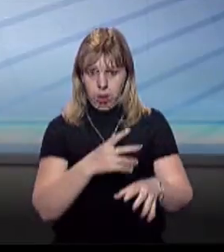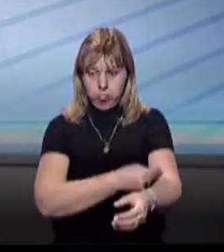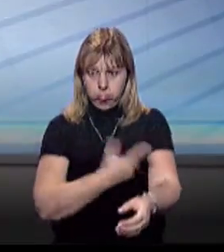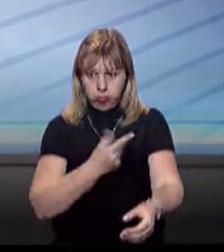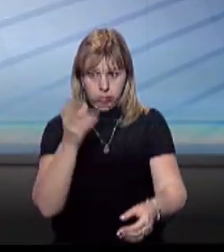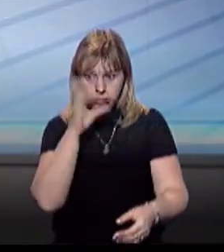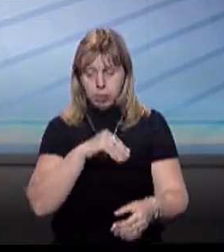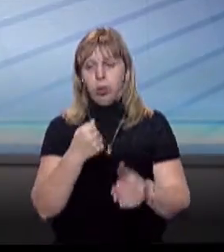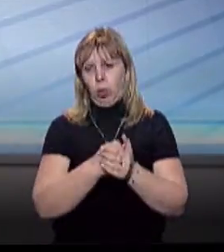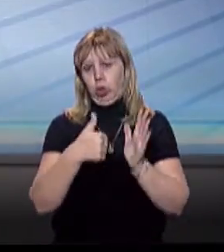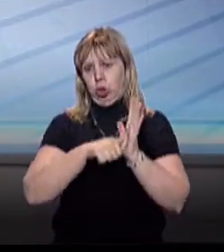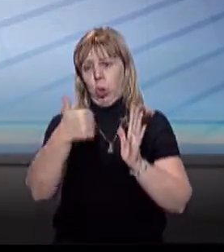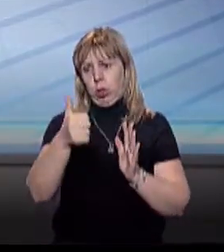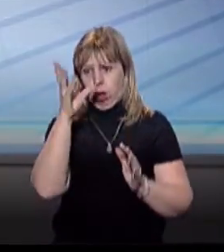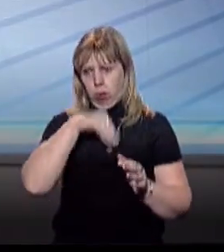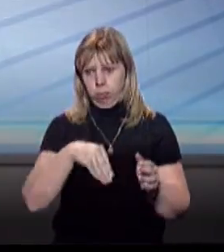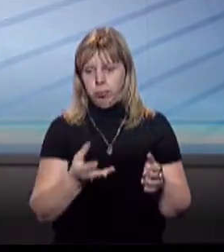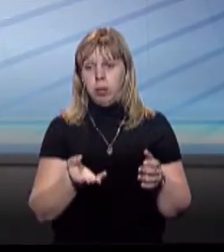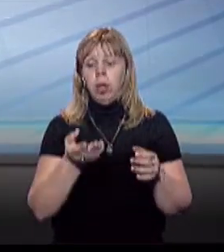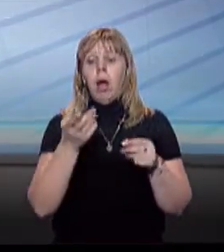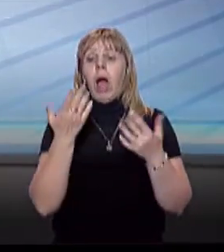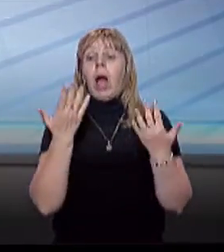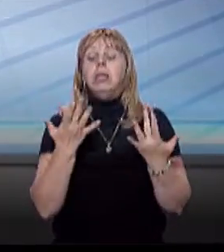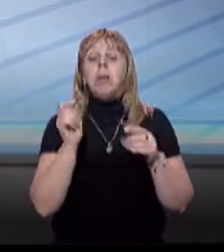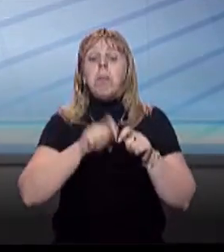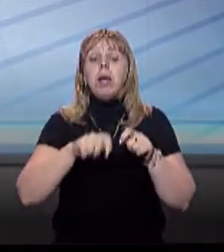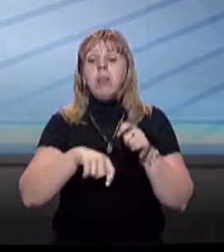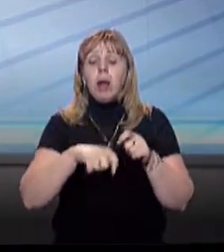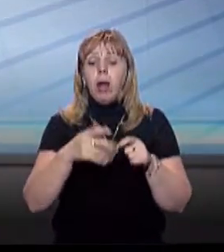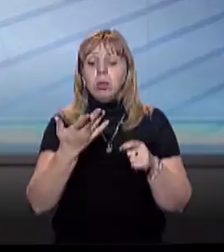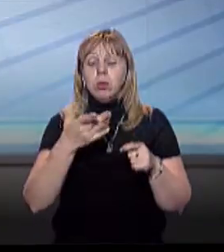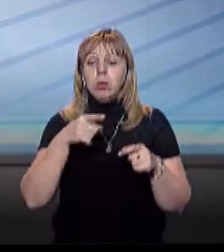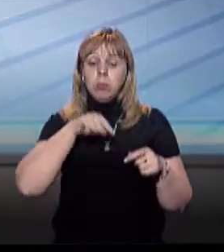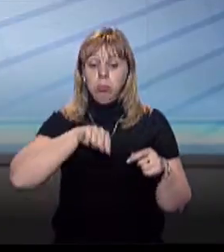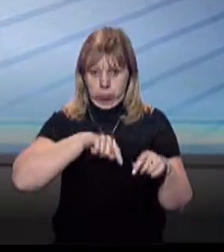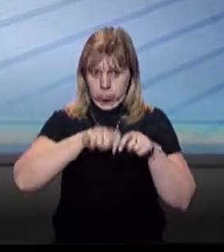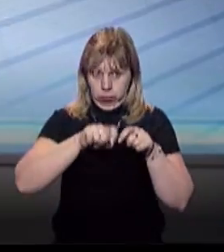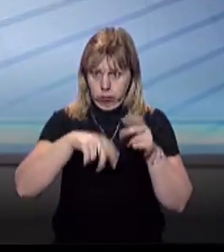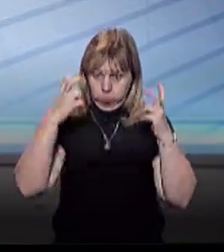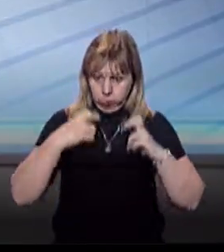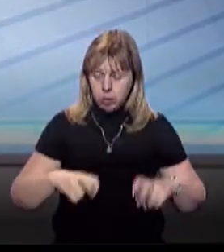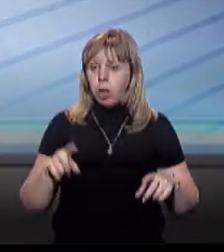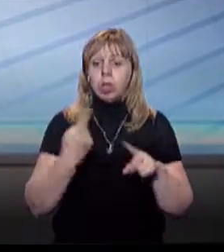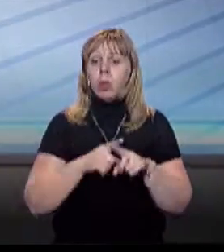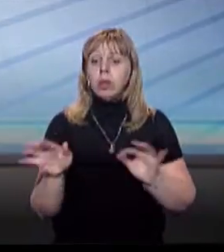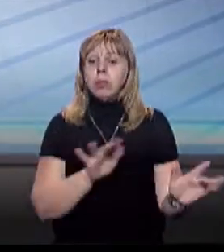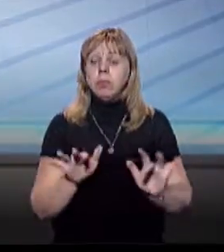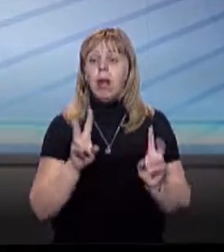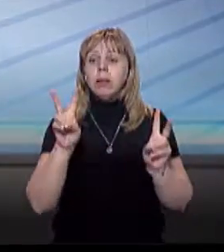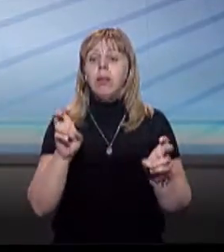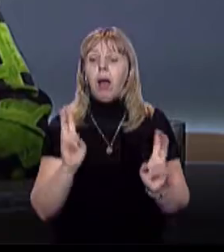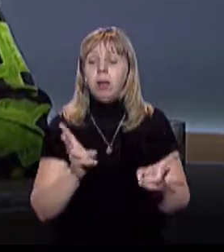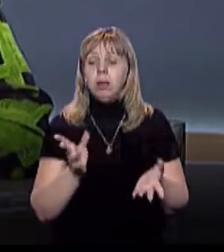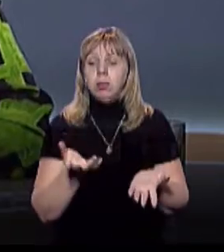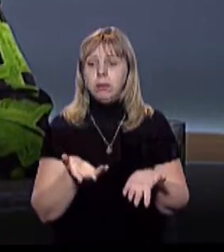за 61 рік беремо. Яким чином перевіряють стан донора перед здачею крові? Що це за процедура, як вона